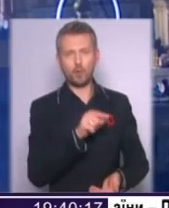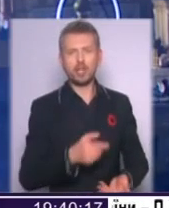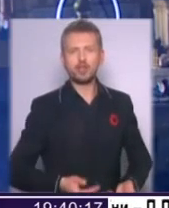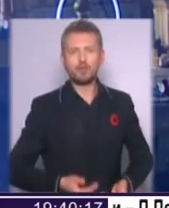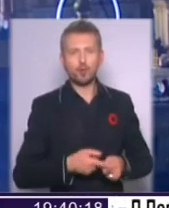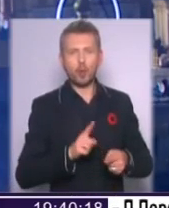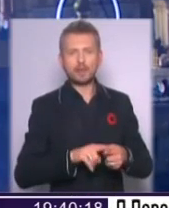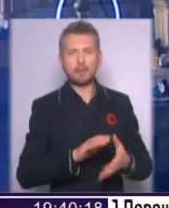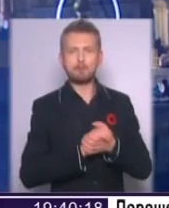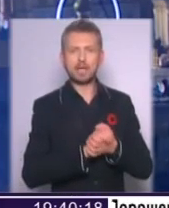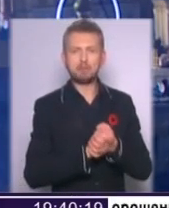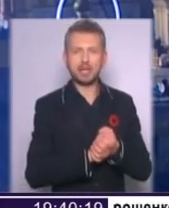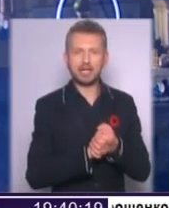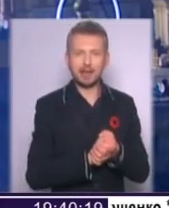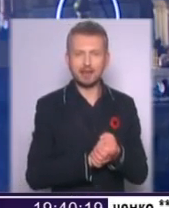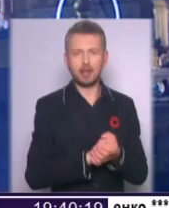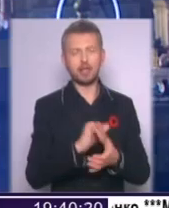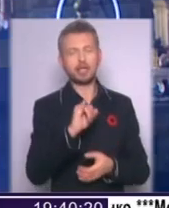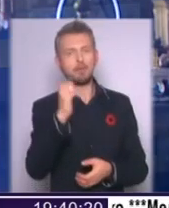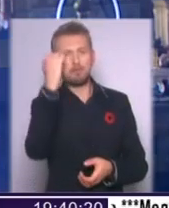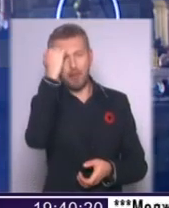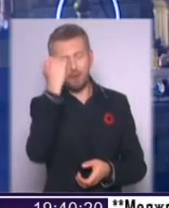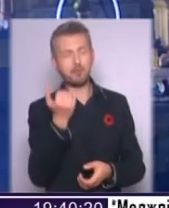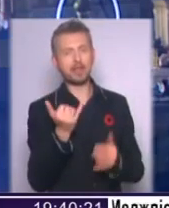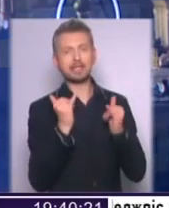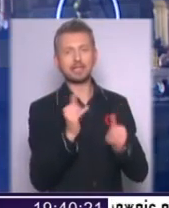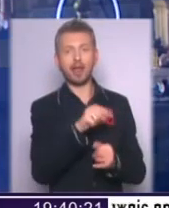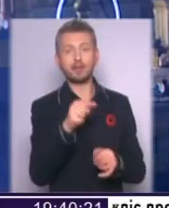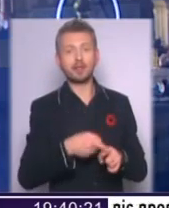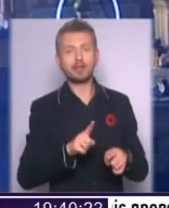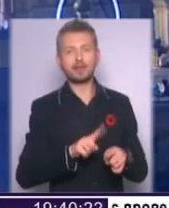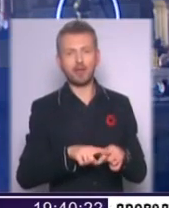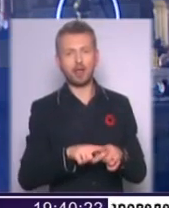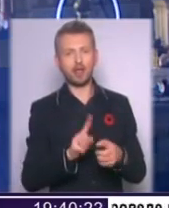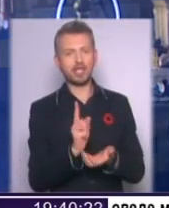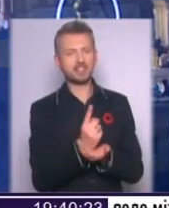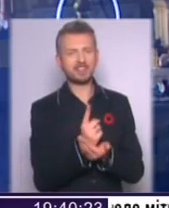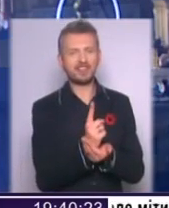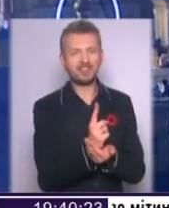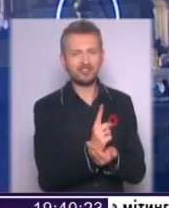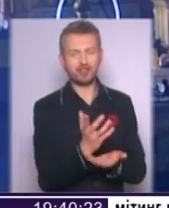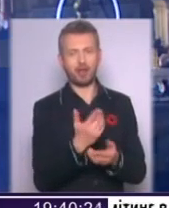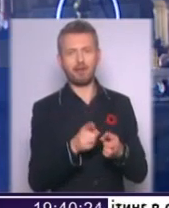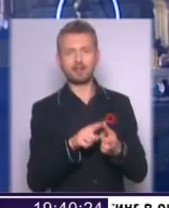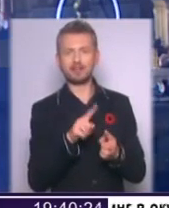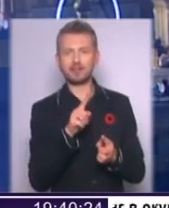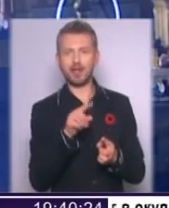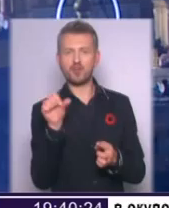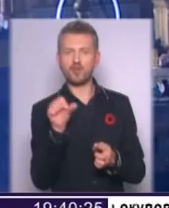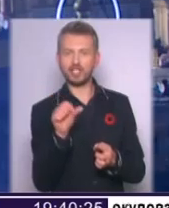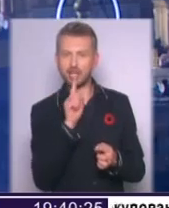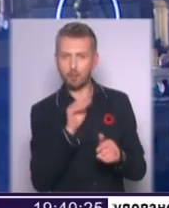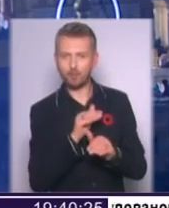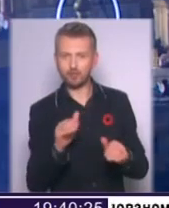оце примирення і пам'ять для них це свічка, це хвилина мовчання, це повага